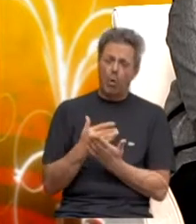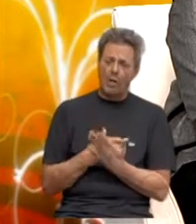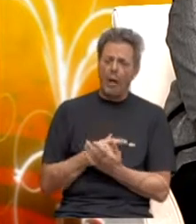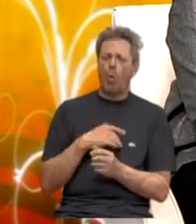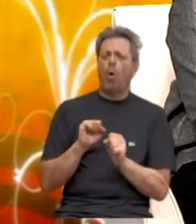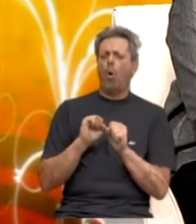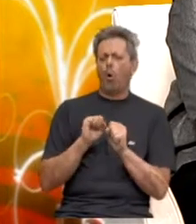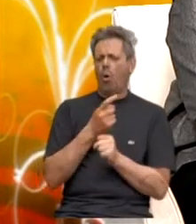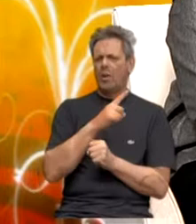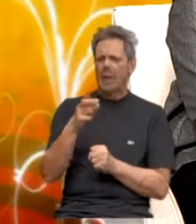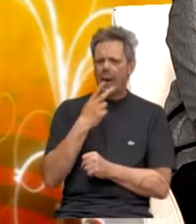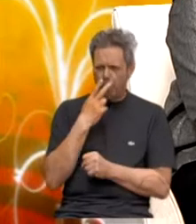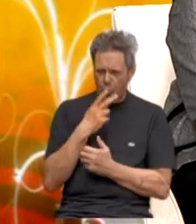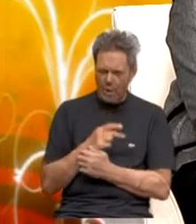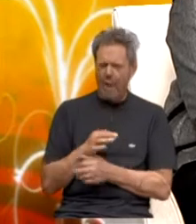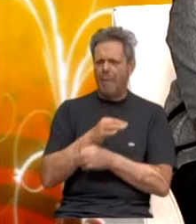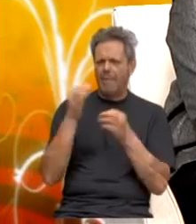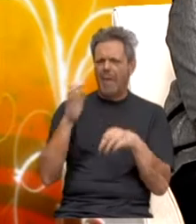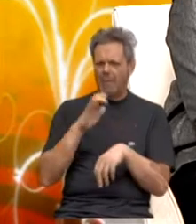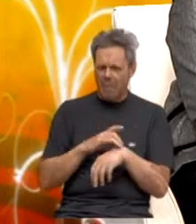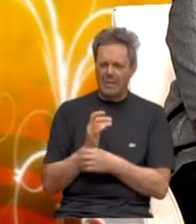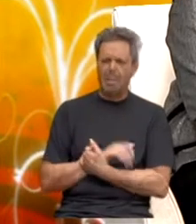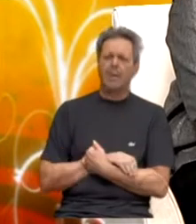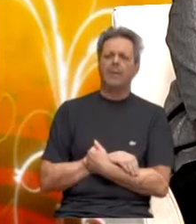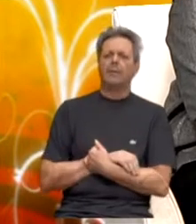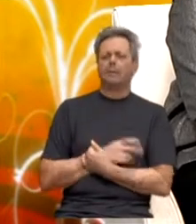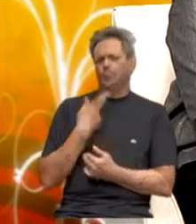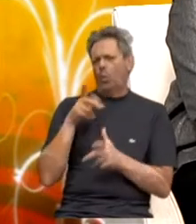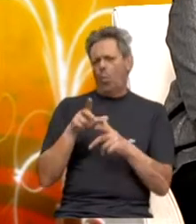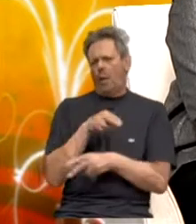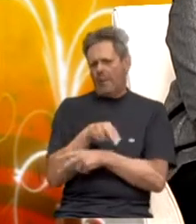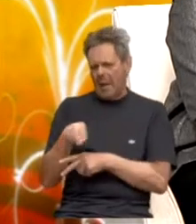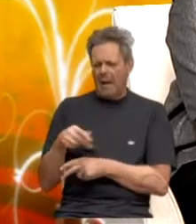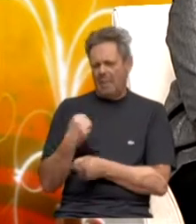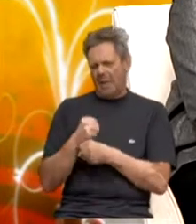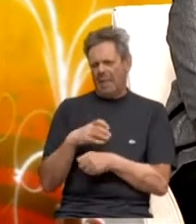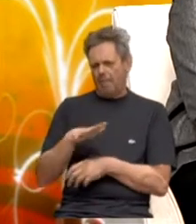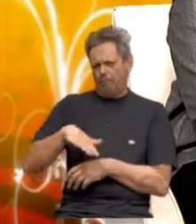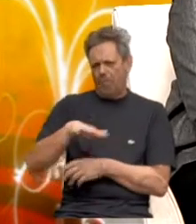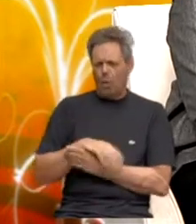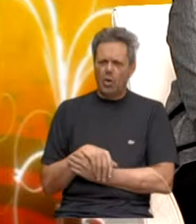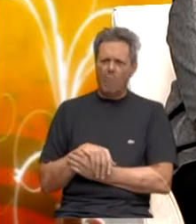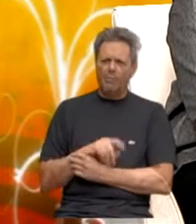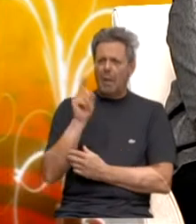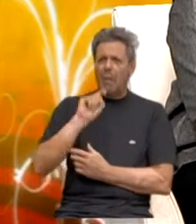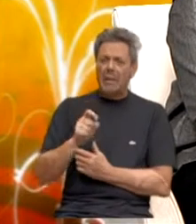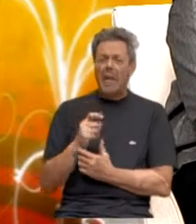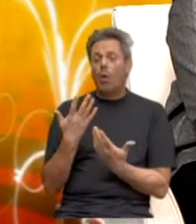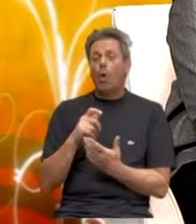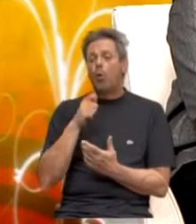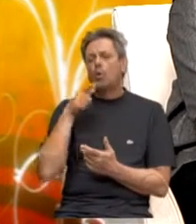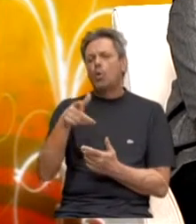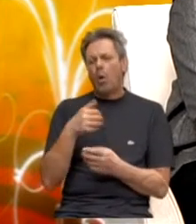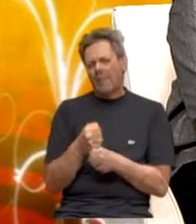zabrani pušenja na javnim mjestima i u kancelarijama, u radnim prostorima. Dakle, pitanje je samo koliko se ljudi